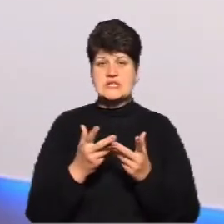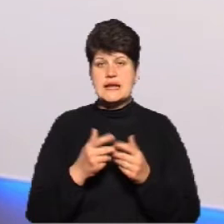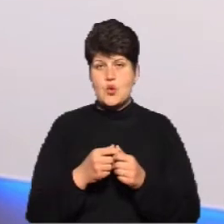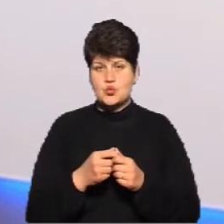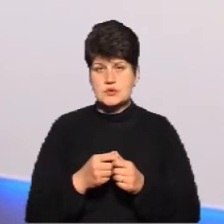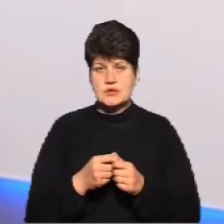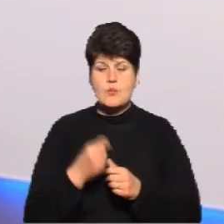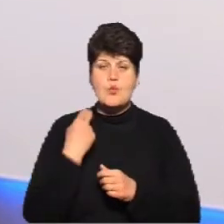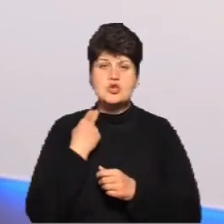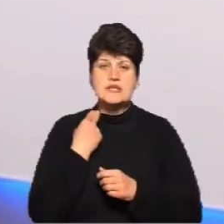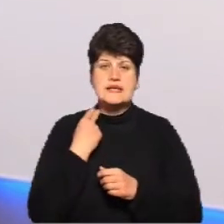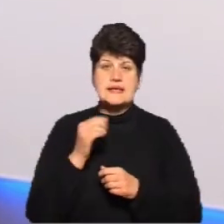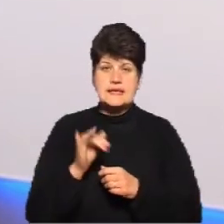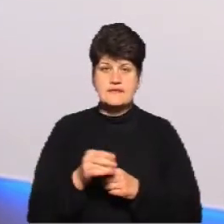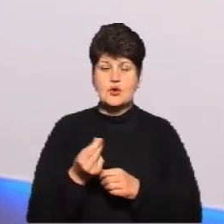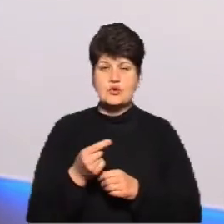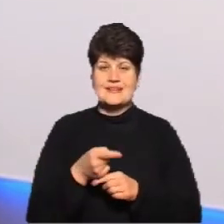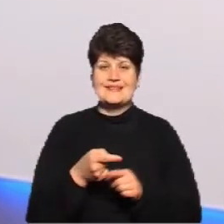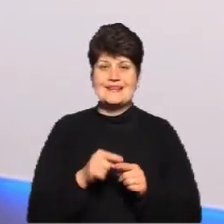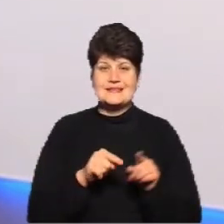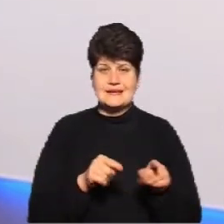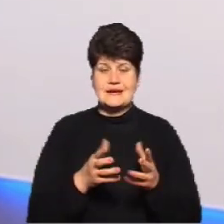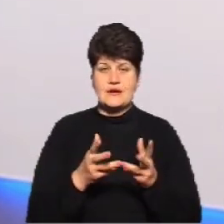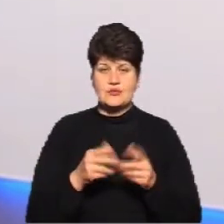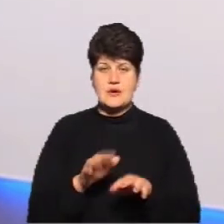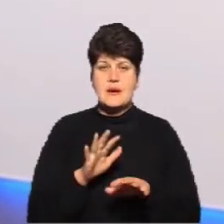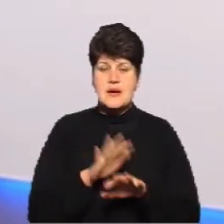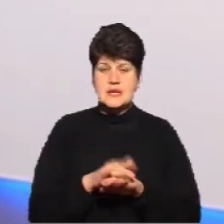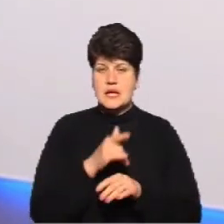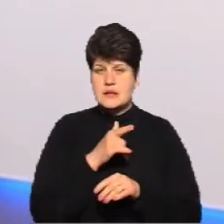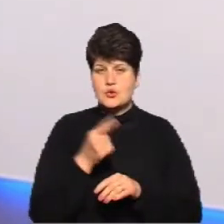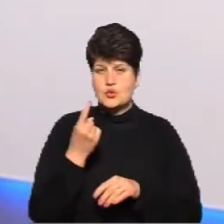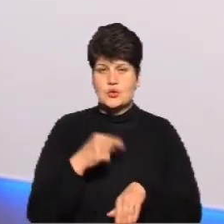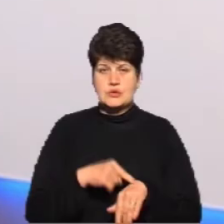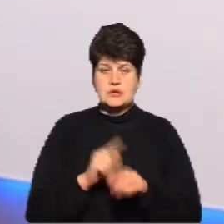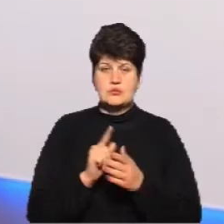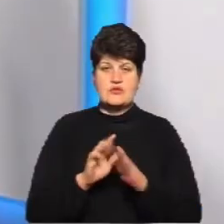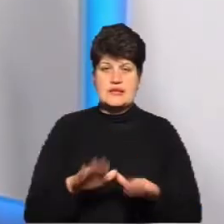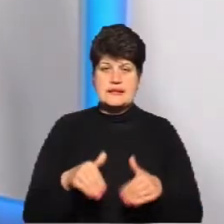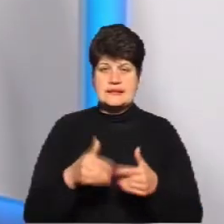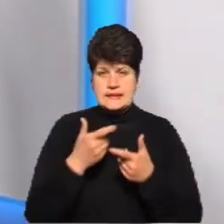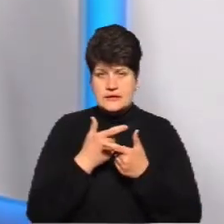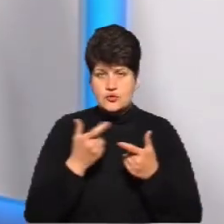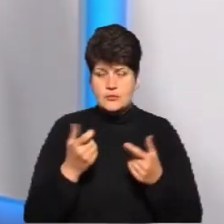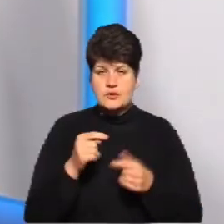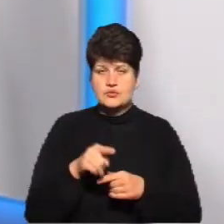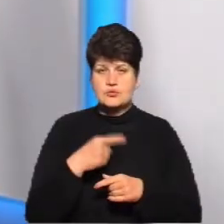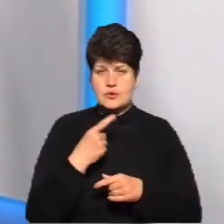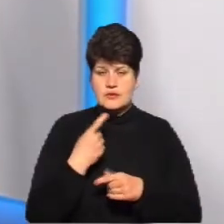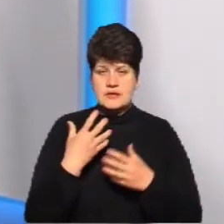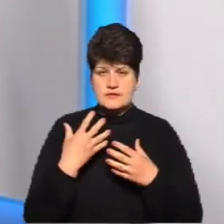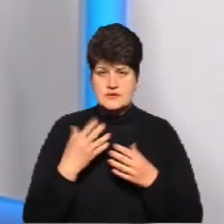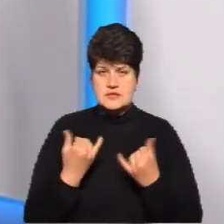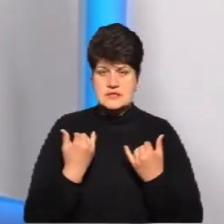боржників і коштів на цих рахунках. Банки на протязі однієї години повинні надати вже інформацію, те, що ми казали з вами про банківську